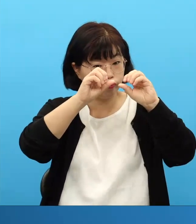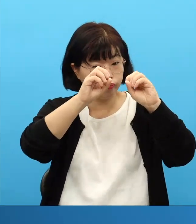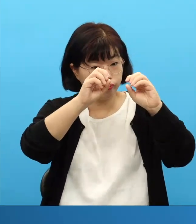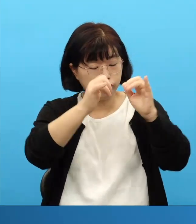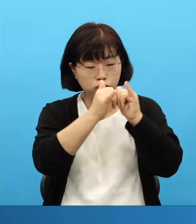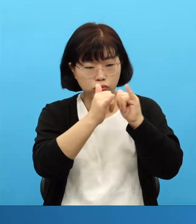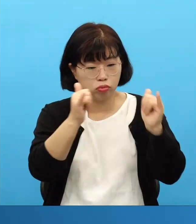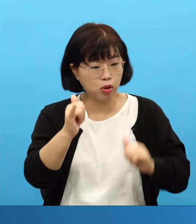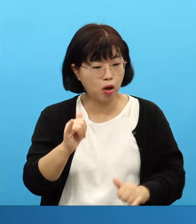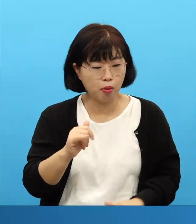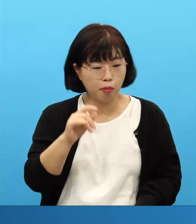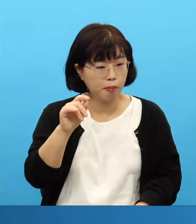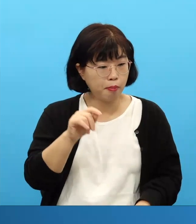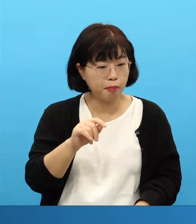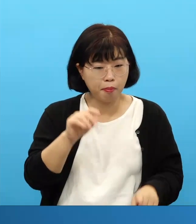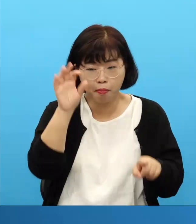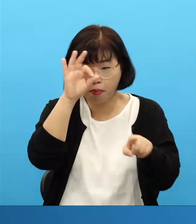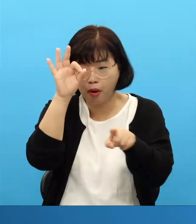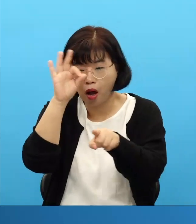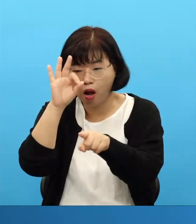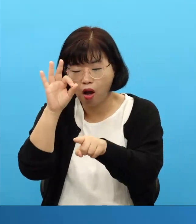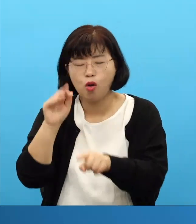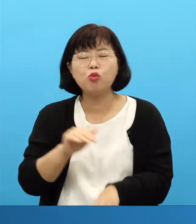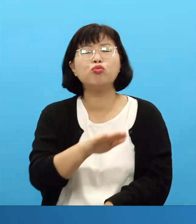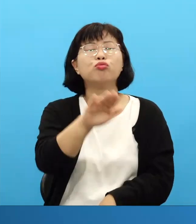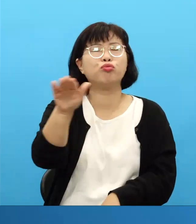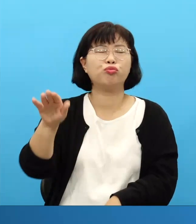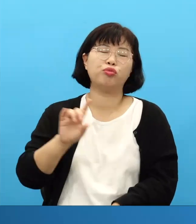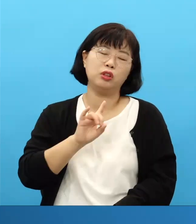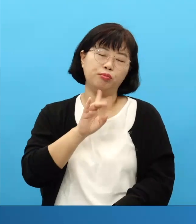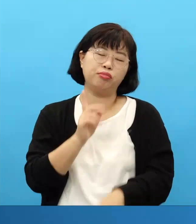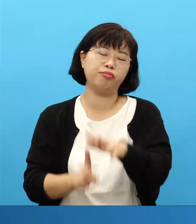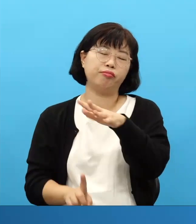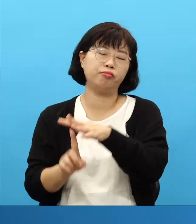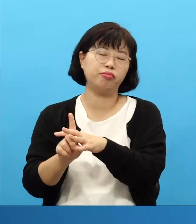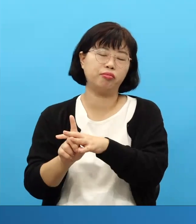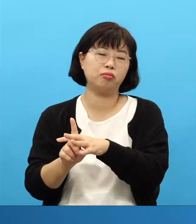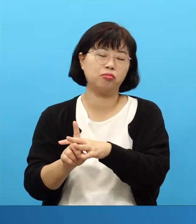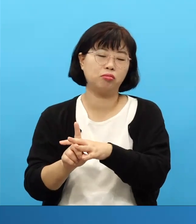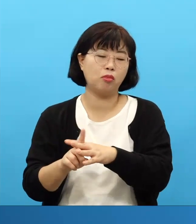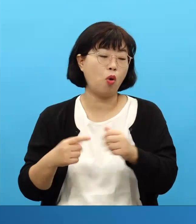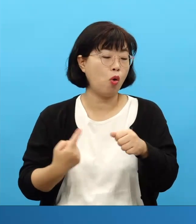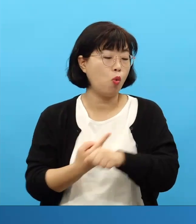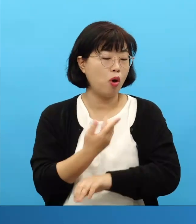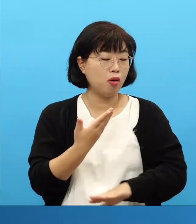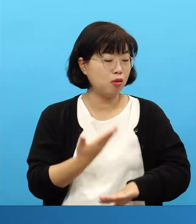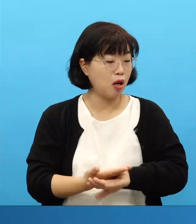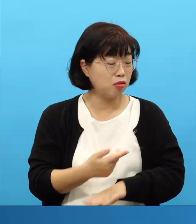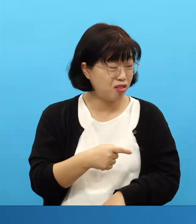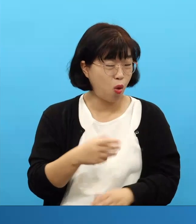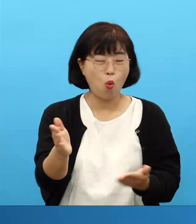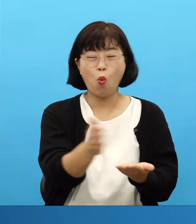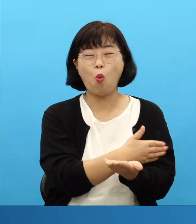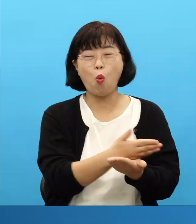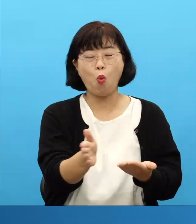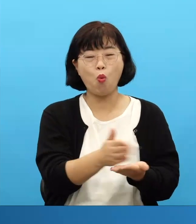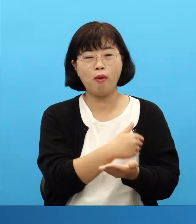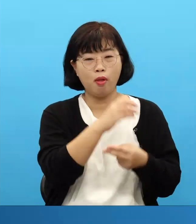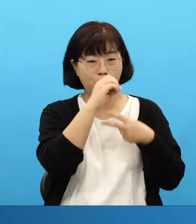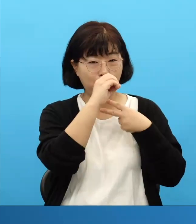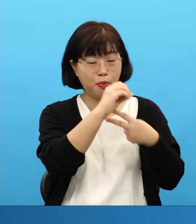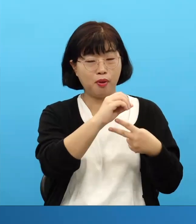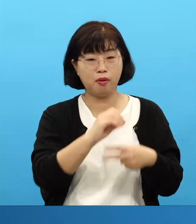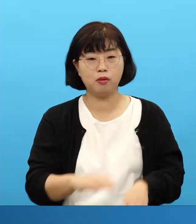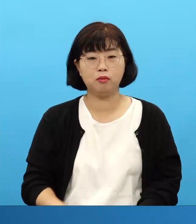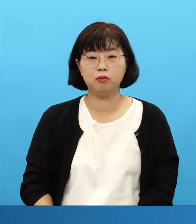offended what I'm saying, but people who hold on to the gospel and proclaim the gospel all over the world, it's only these pastors right now. 다른 교단의 목사님들은 되게 기분